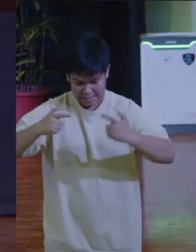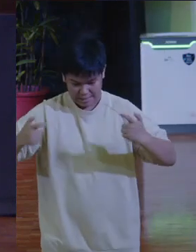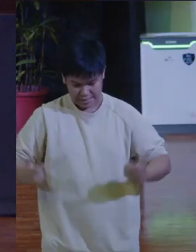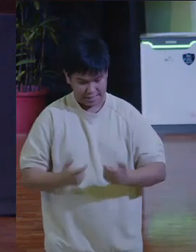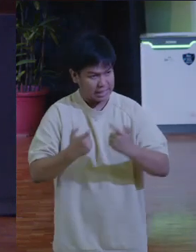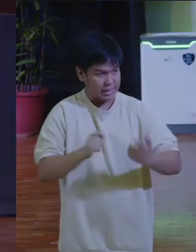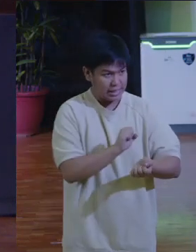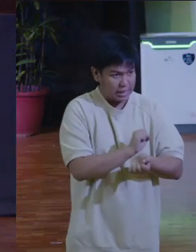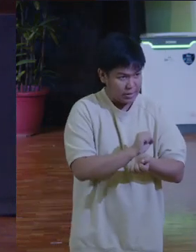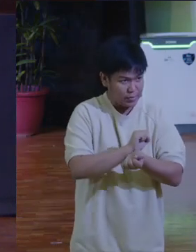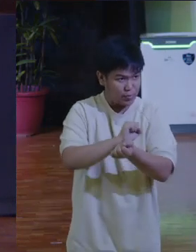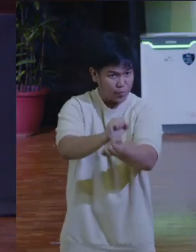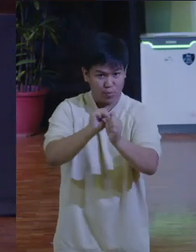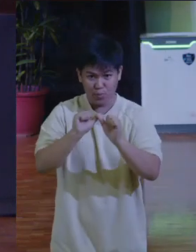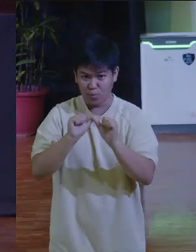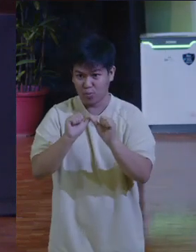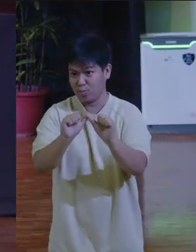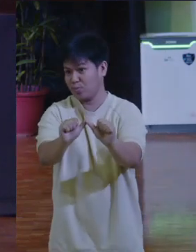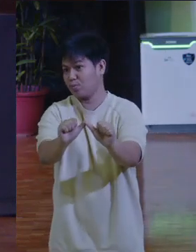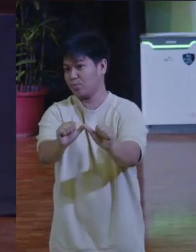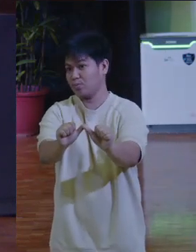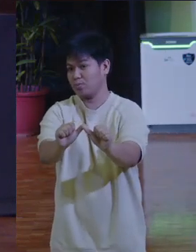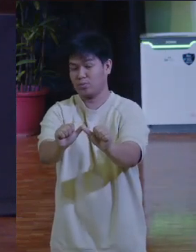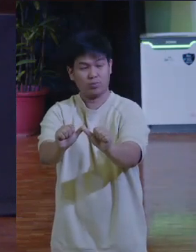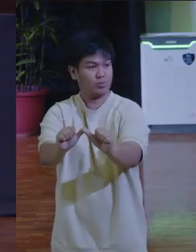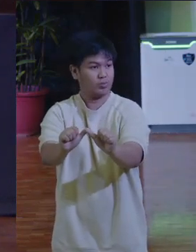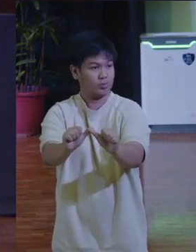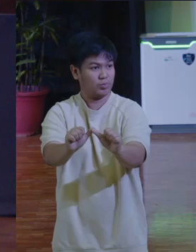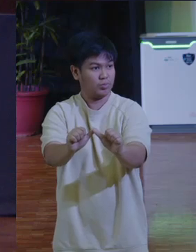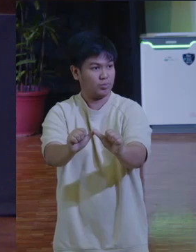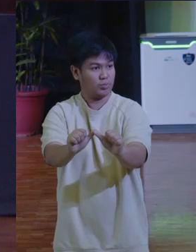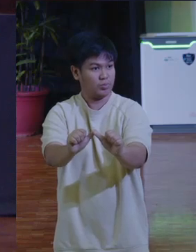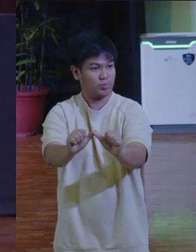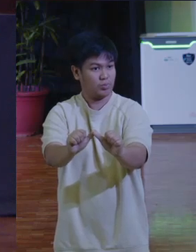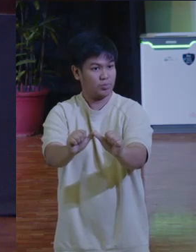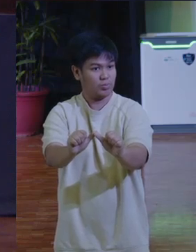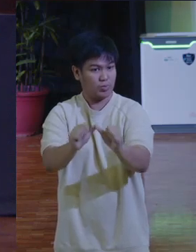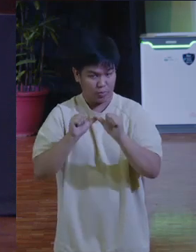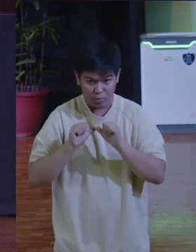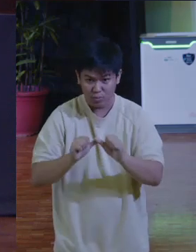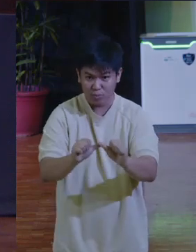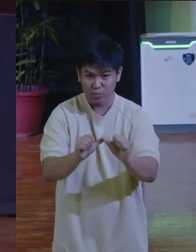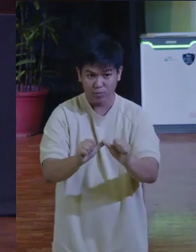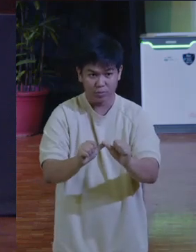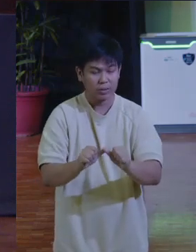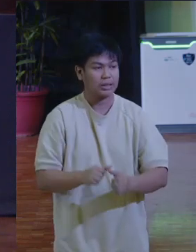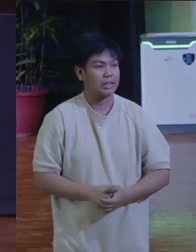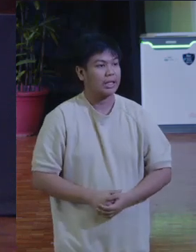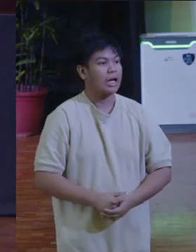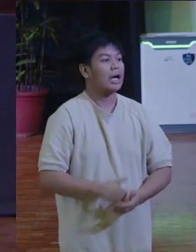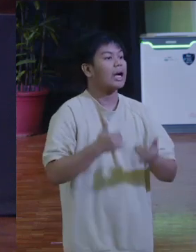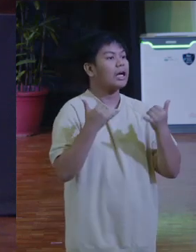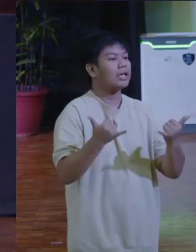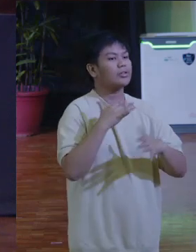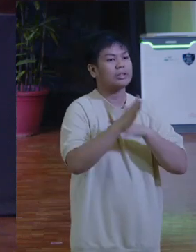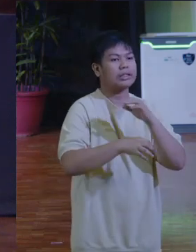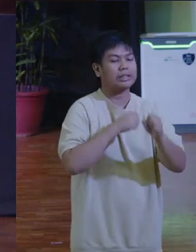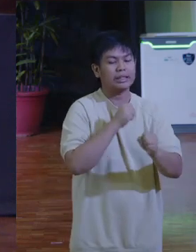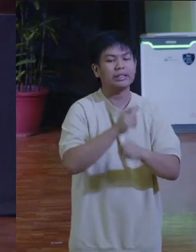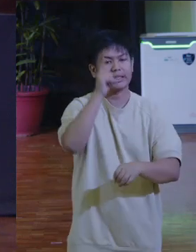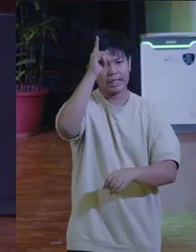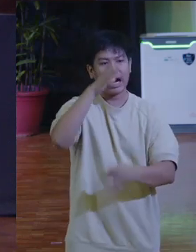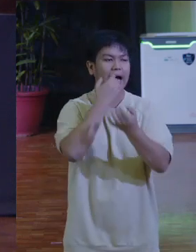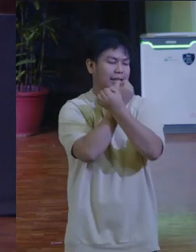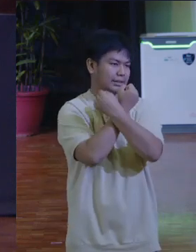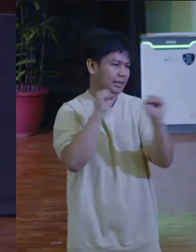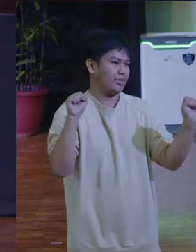kasalanan? Tanggapin niyo po yung balita ng pagdating ng taon ng kagandaang loob ng Panginoon. Kayo po ba ay